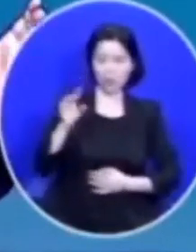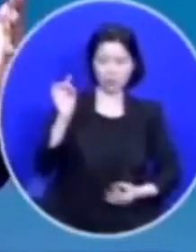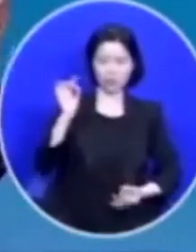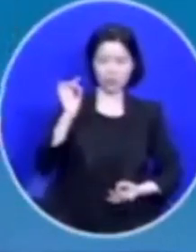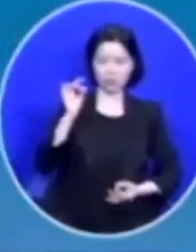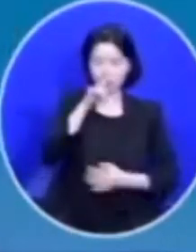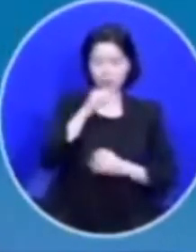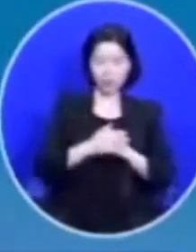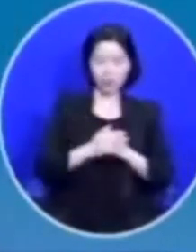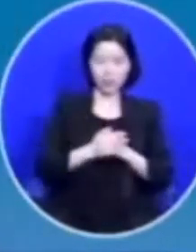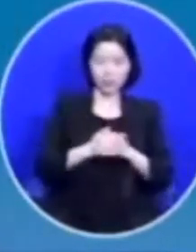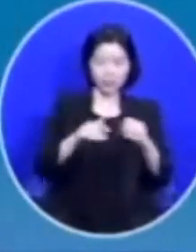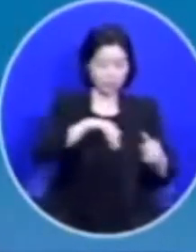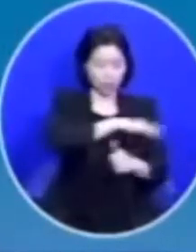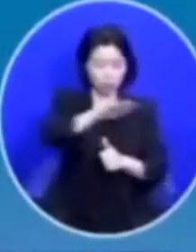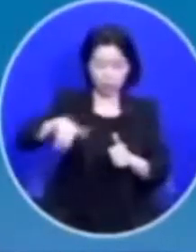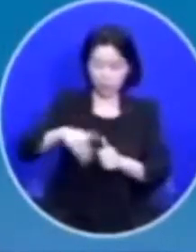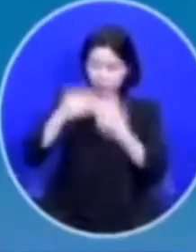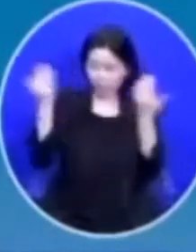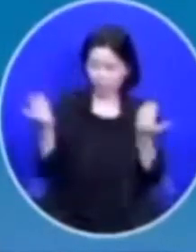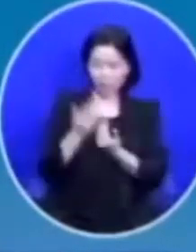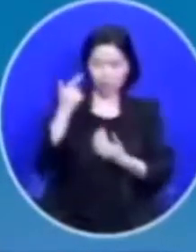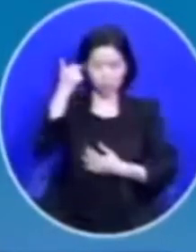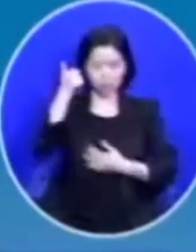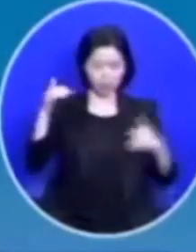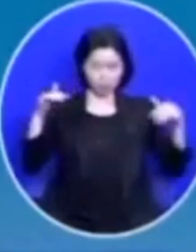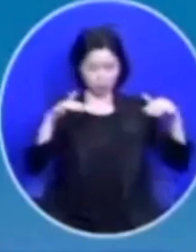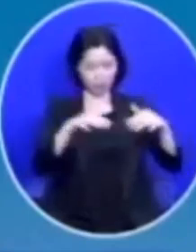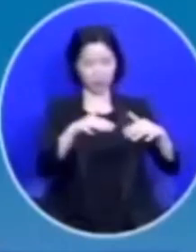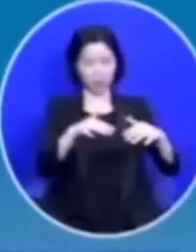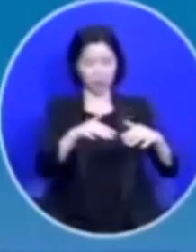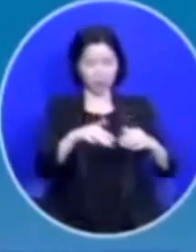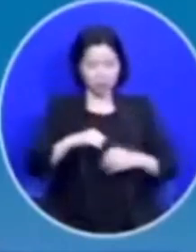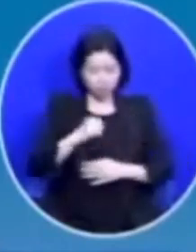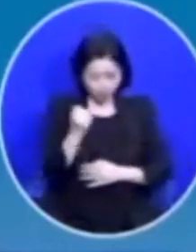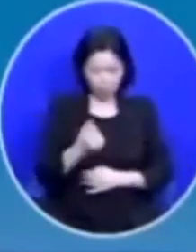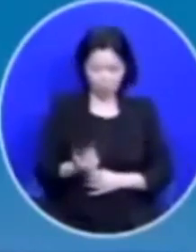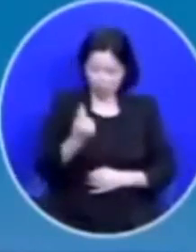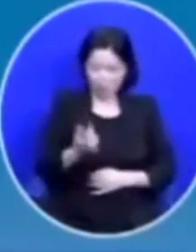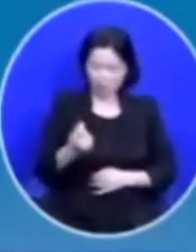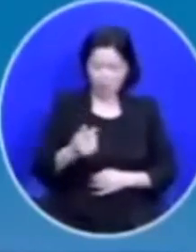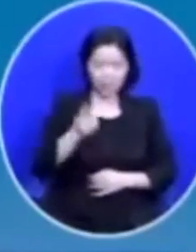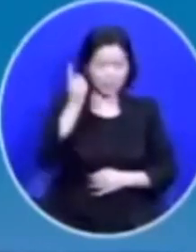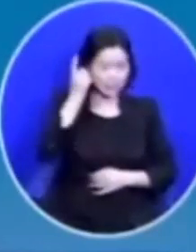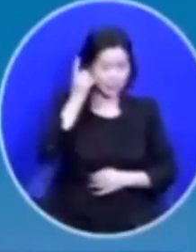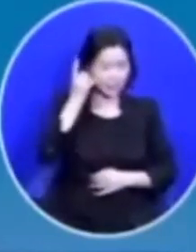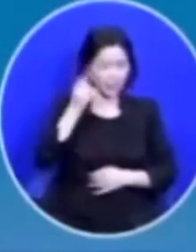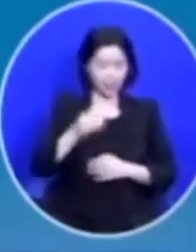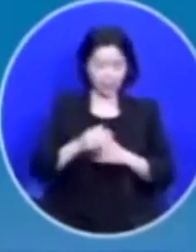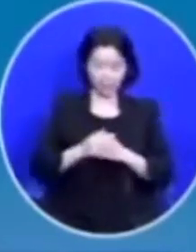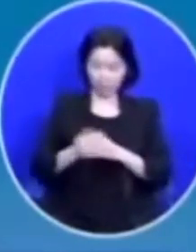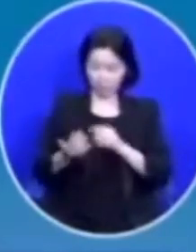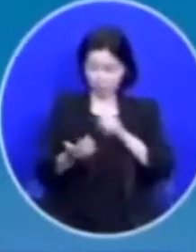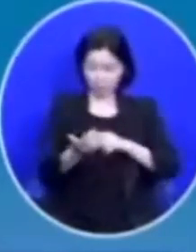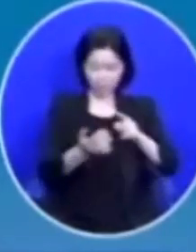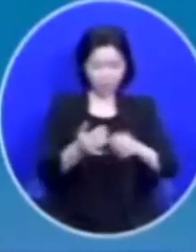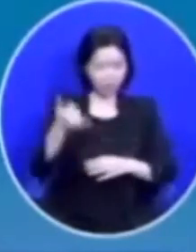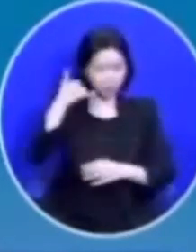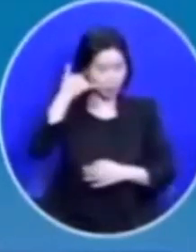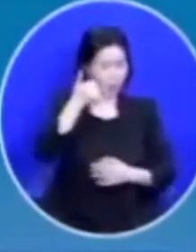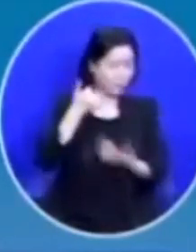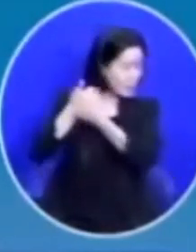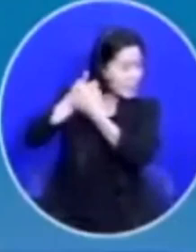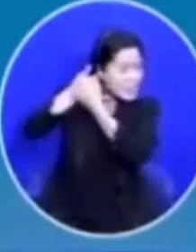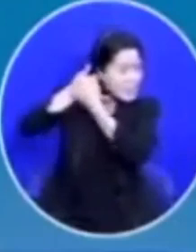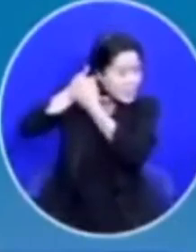목사님들이 다 그 목사는 옆에서 응원 하시고 그리고 전화로 실제로 전화까지 해서 목사님